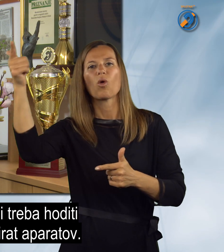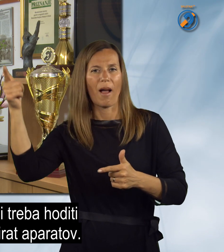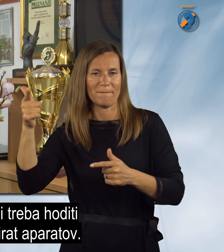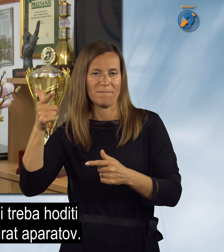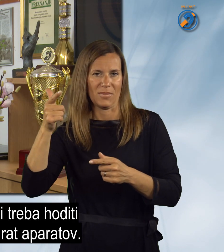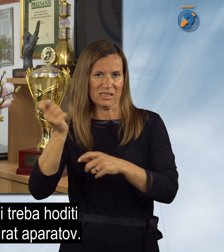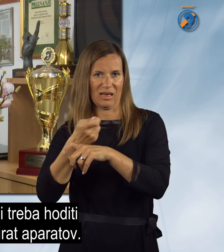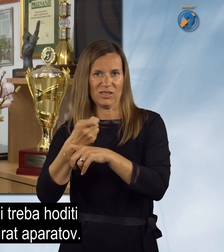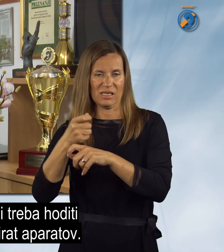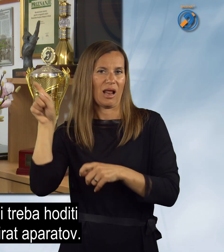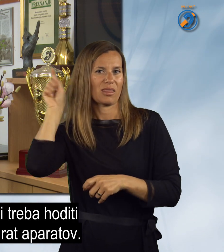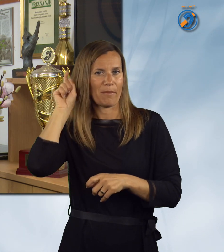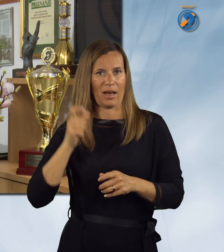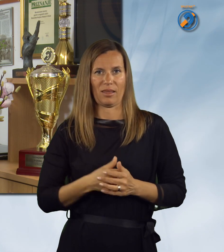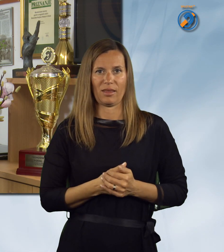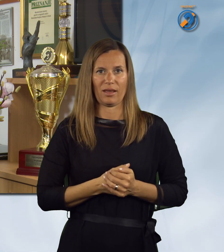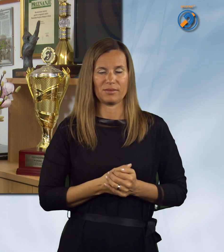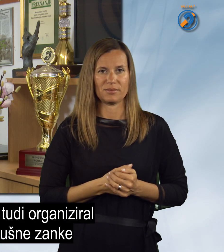drugam servisirati aparate.